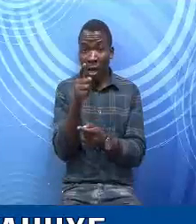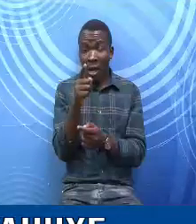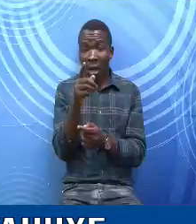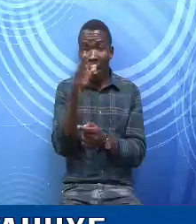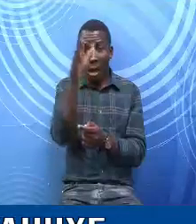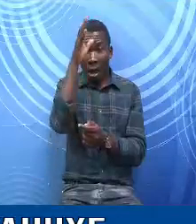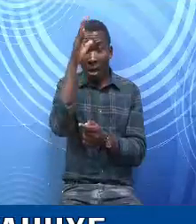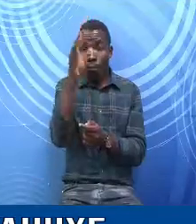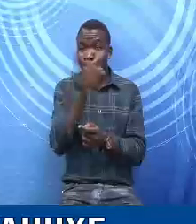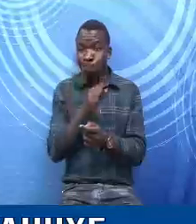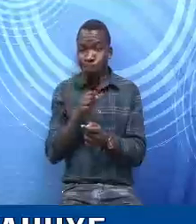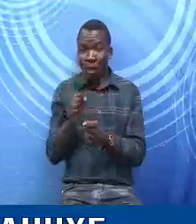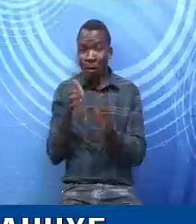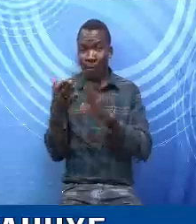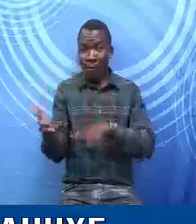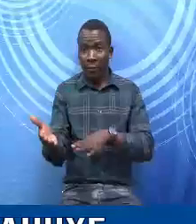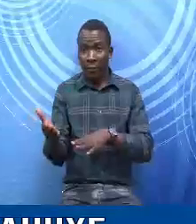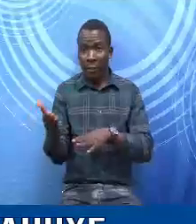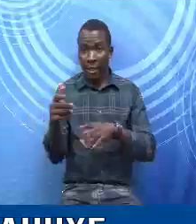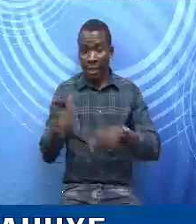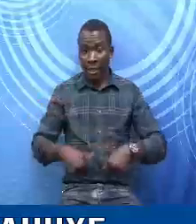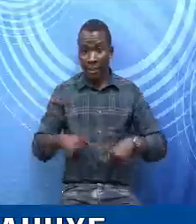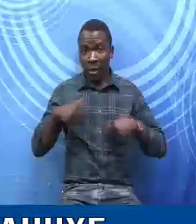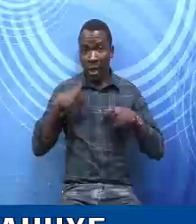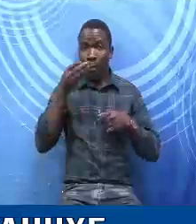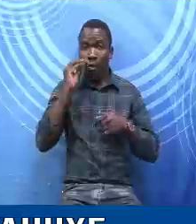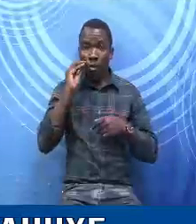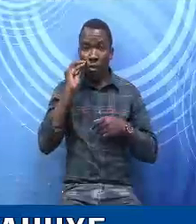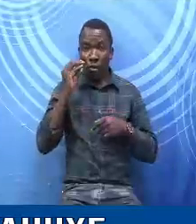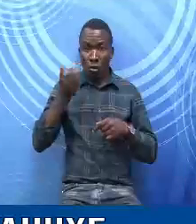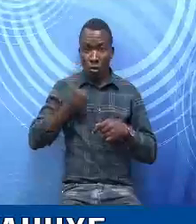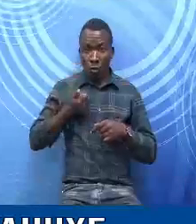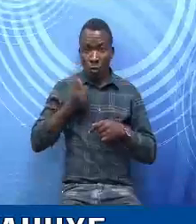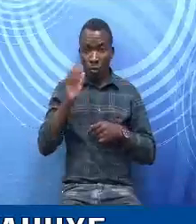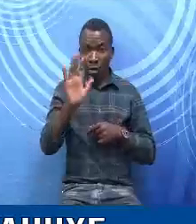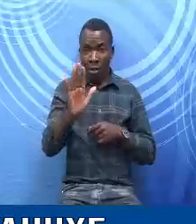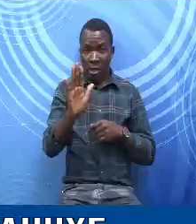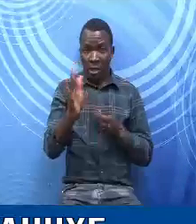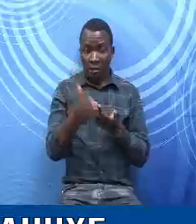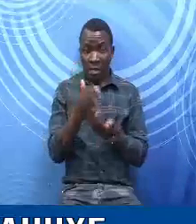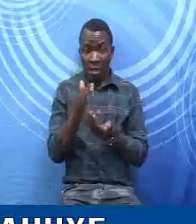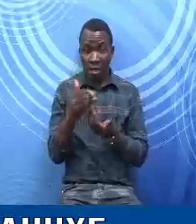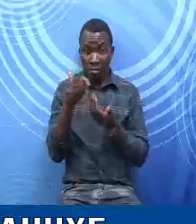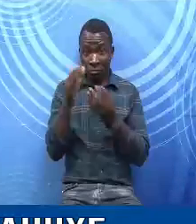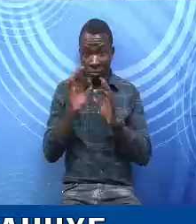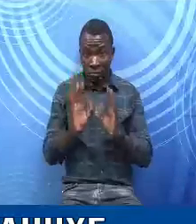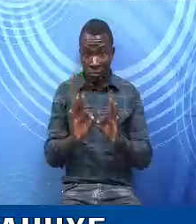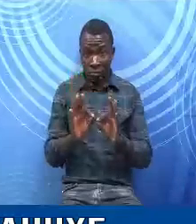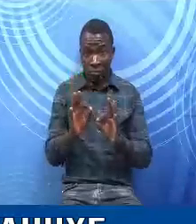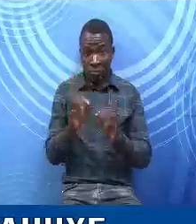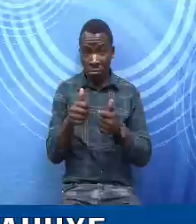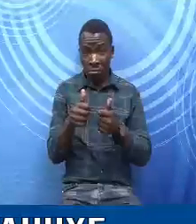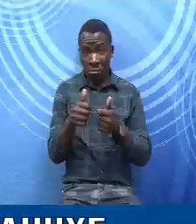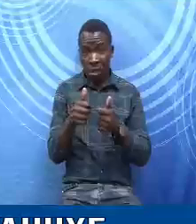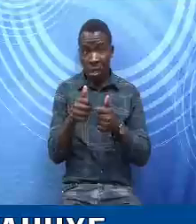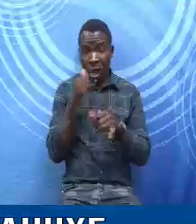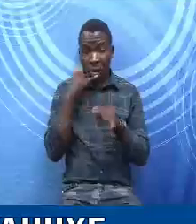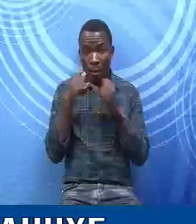apfuye yari ari ku mukobwa we, bivuga yari amufashe neza. Ahubwo amakuru